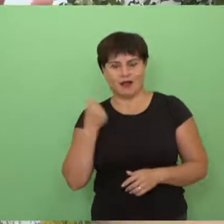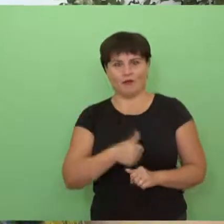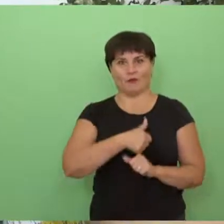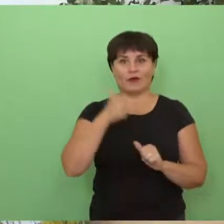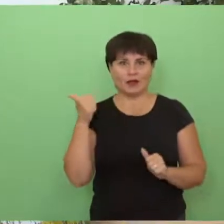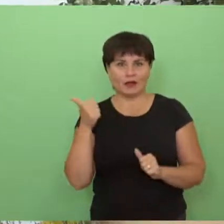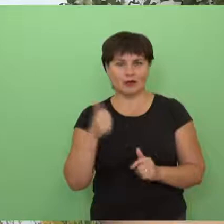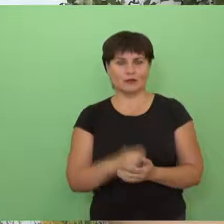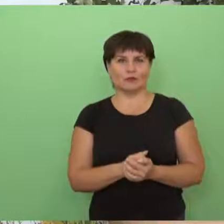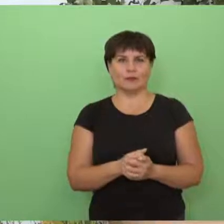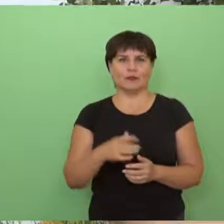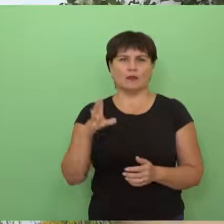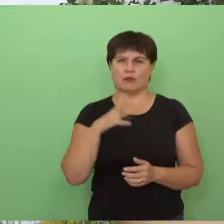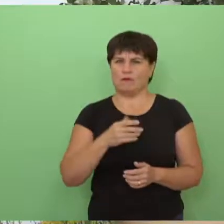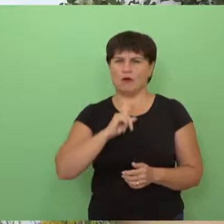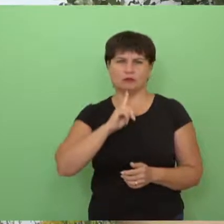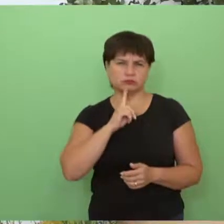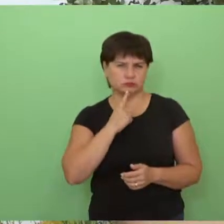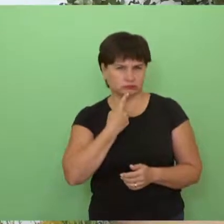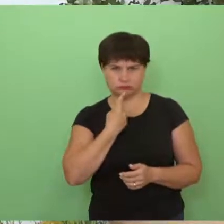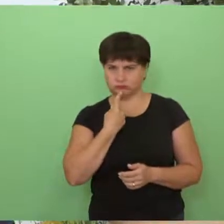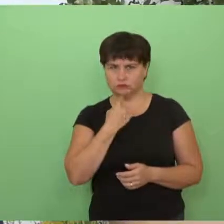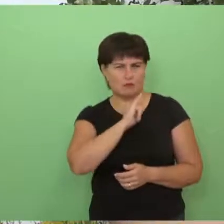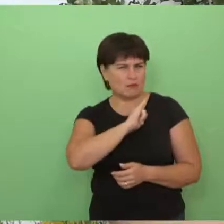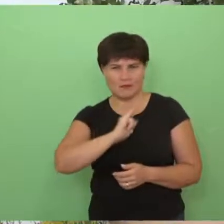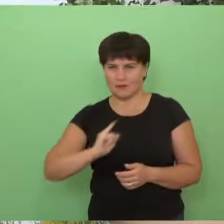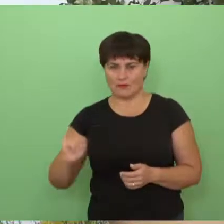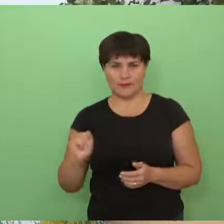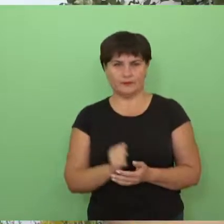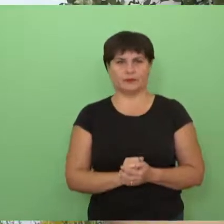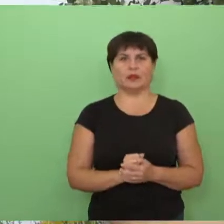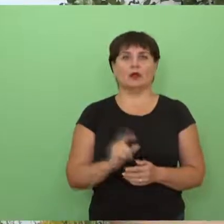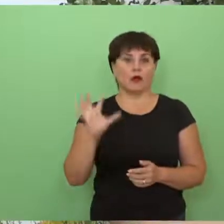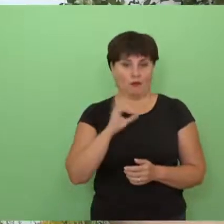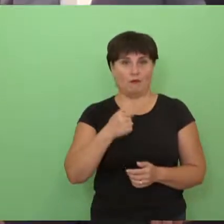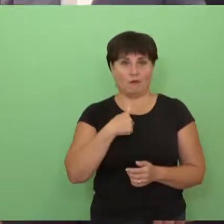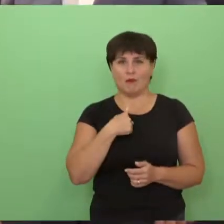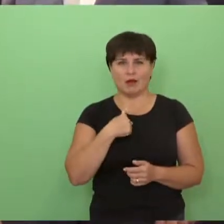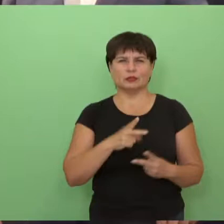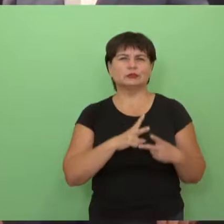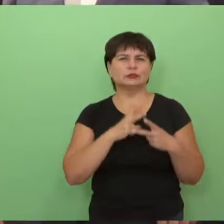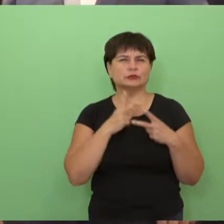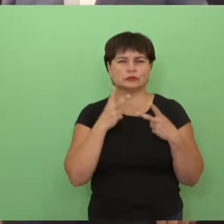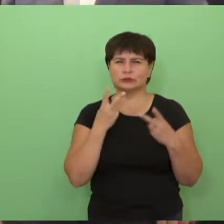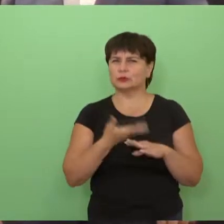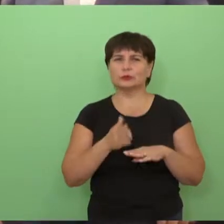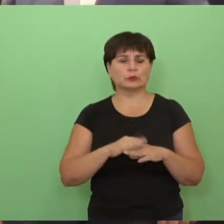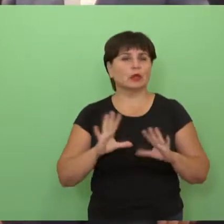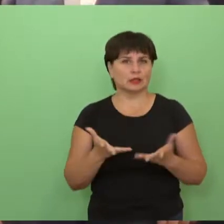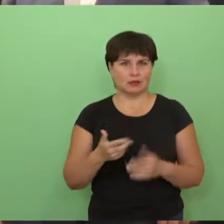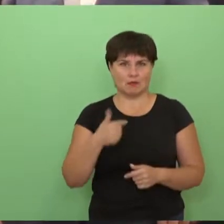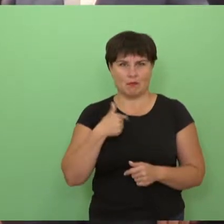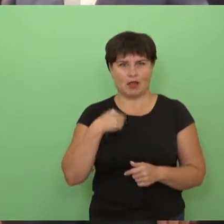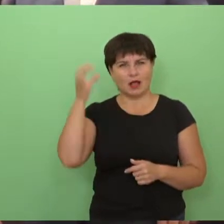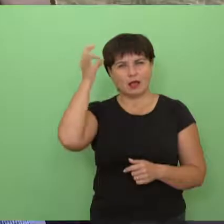beveik tragiškų galima ir taip sakyti. Bet kas mane labiausiai džiugina, tai kad įsipildė mano beveik svajonį.